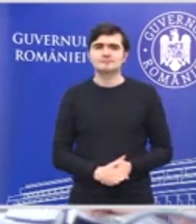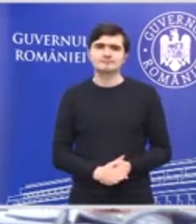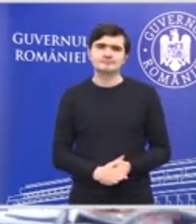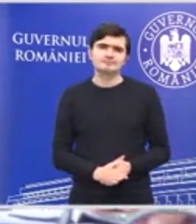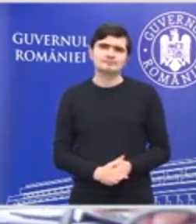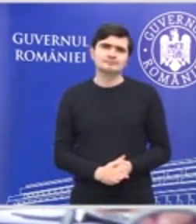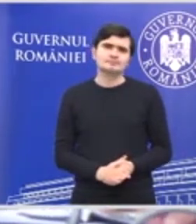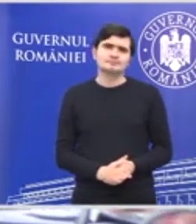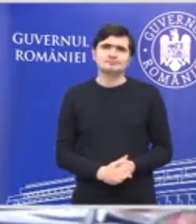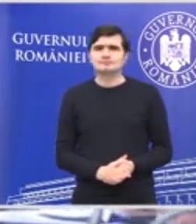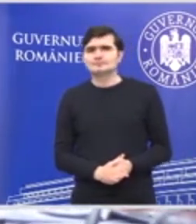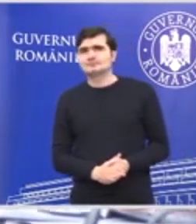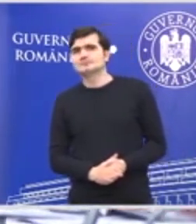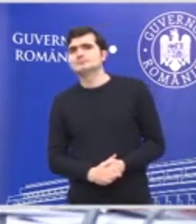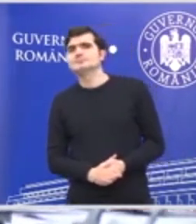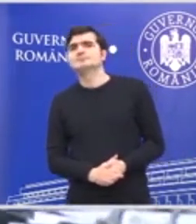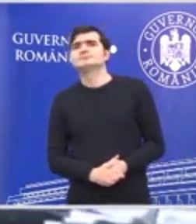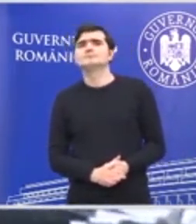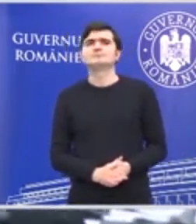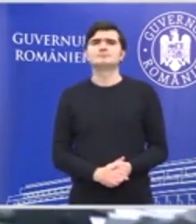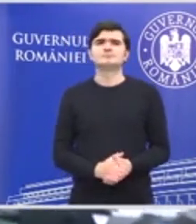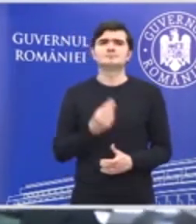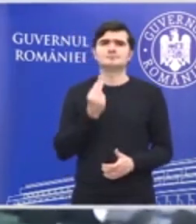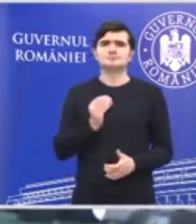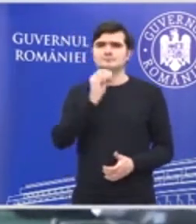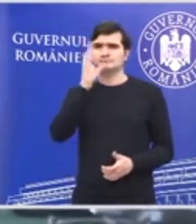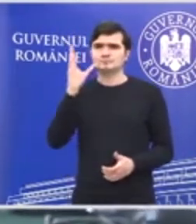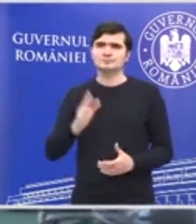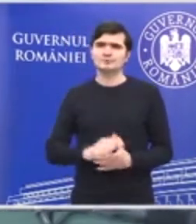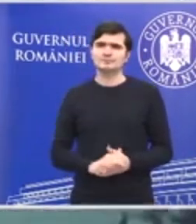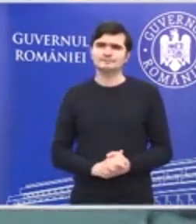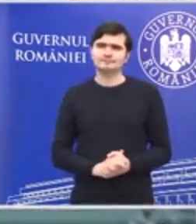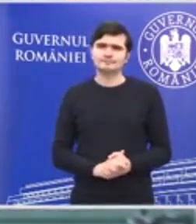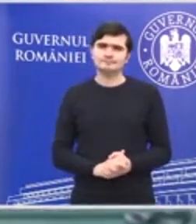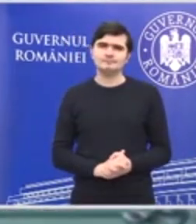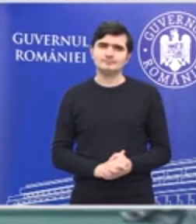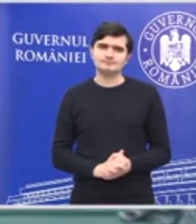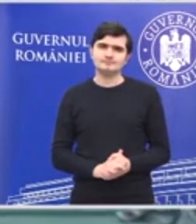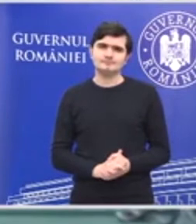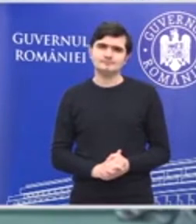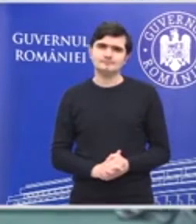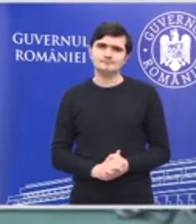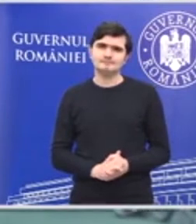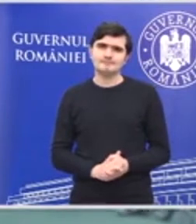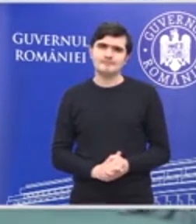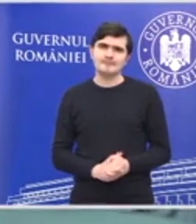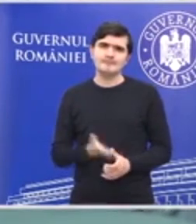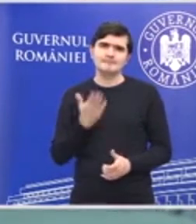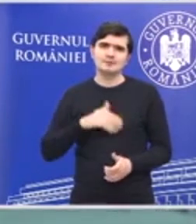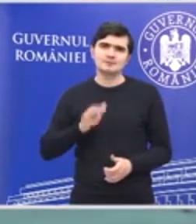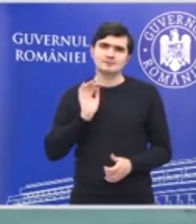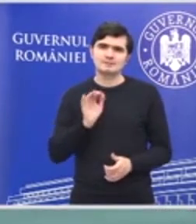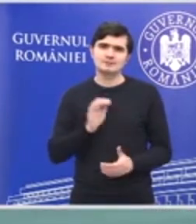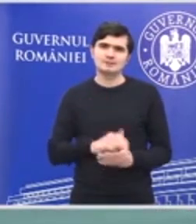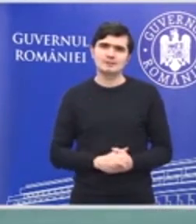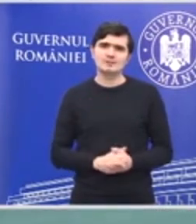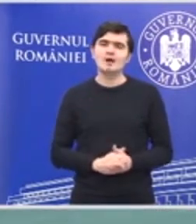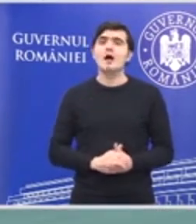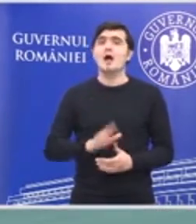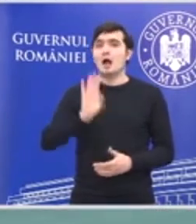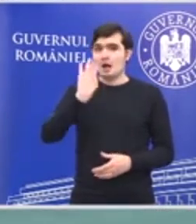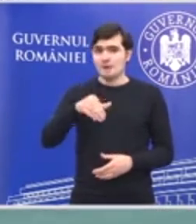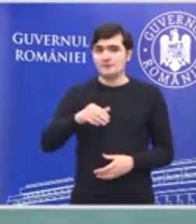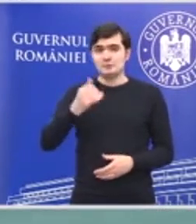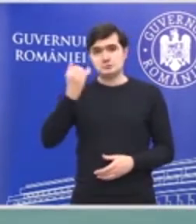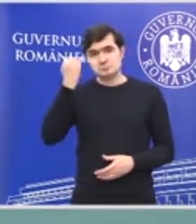Bună ziua, Teodora Bărbuș de la Quick News. Eu vreau să vă întreb dacă, nu știu, aveți o strategie